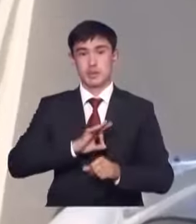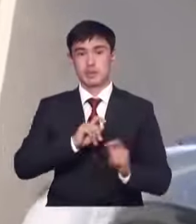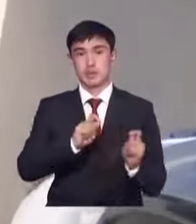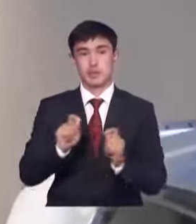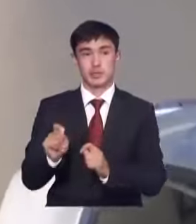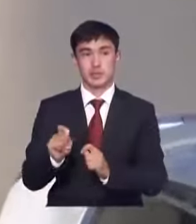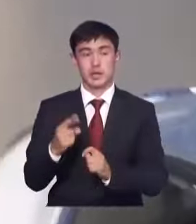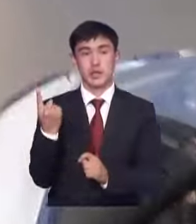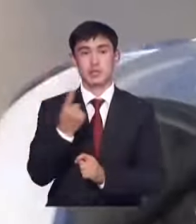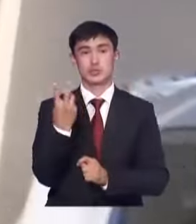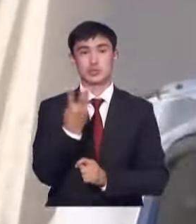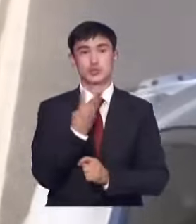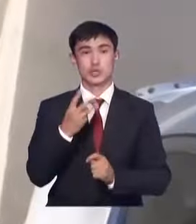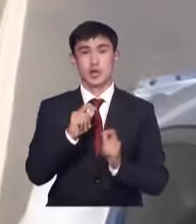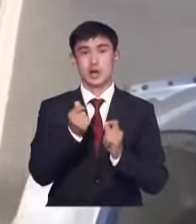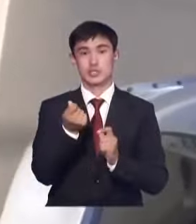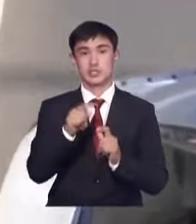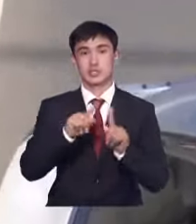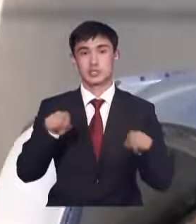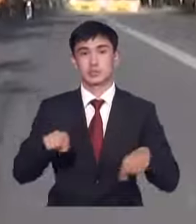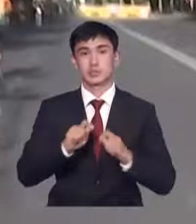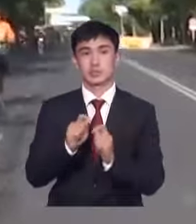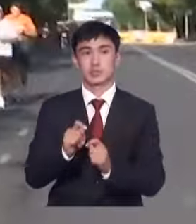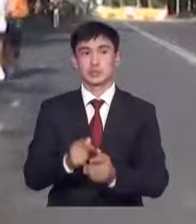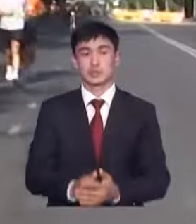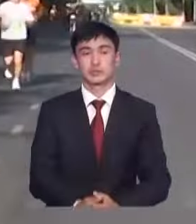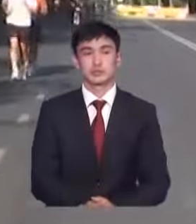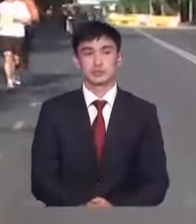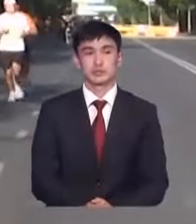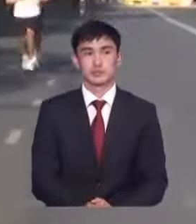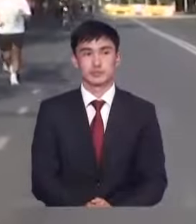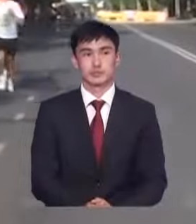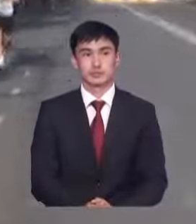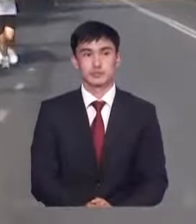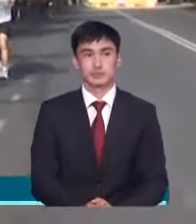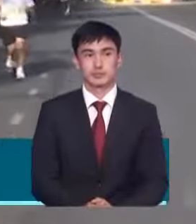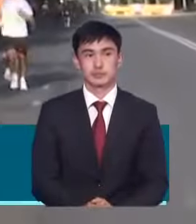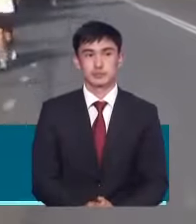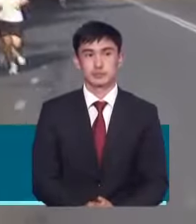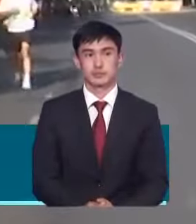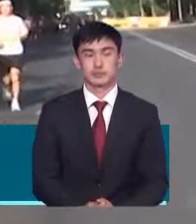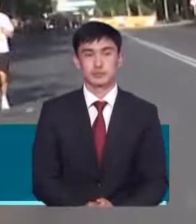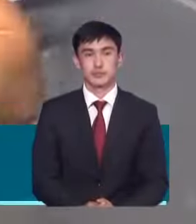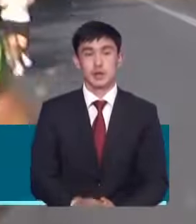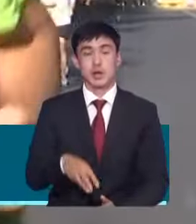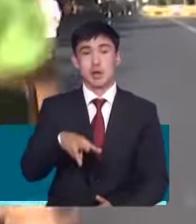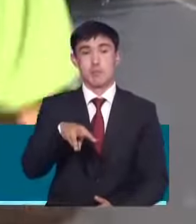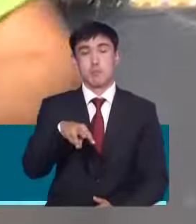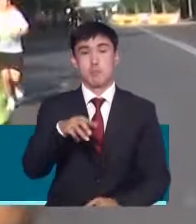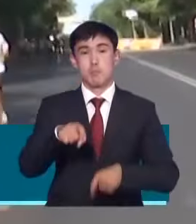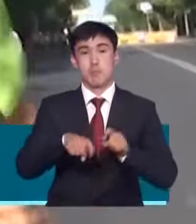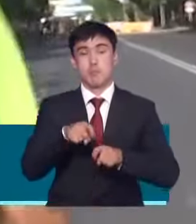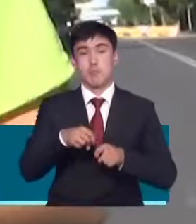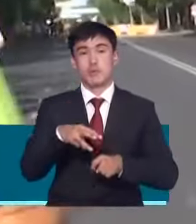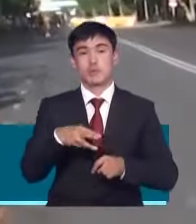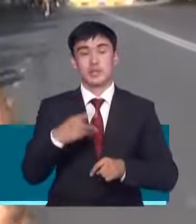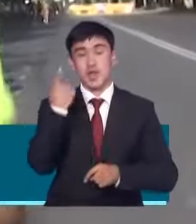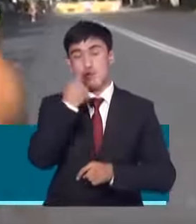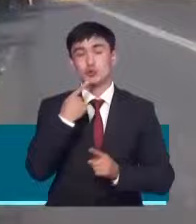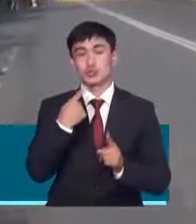марапатталды. Алғашқы үштікке ақшалай сыйақы табысталды. Марафон бұл негізі эмоция береді. Өте қатты эмоция береді мына